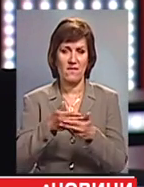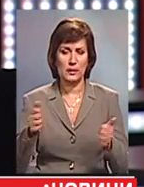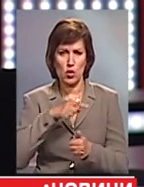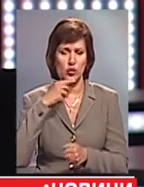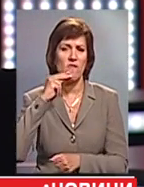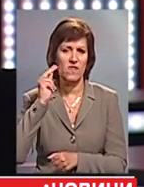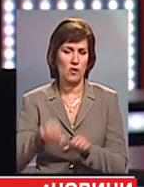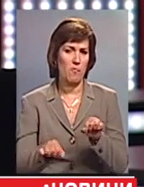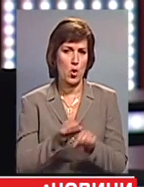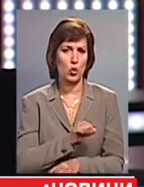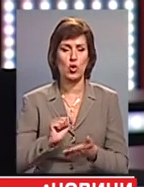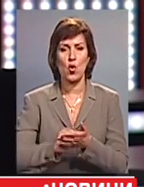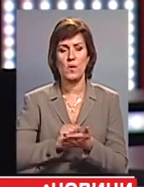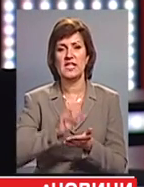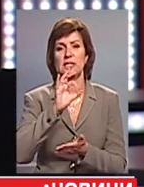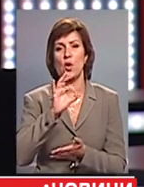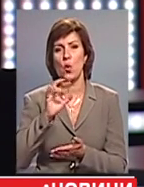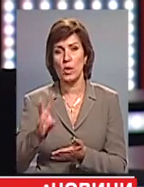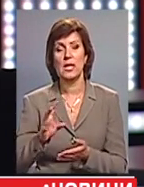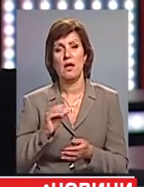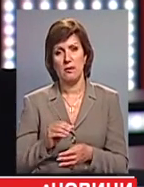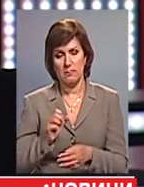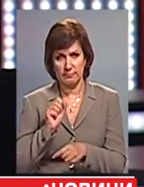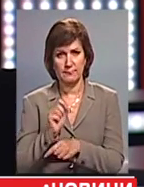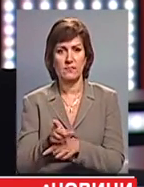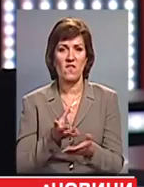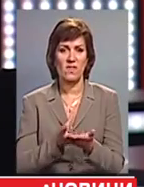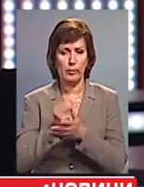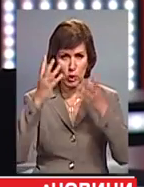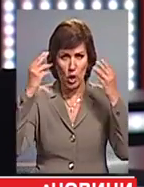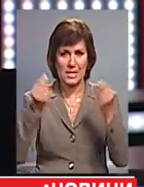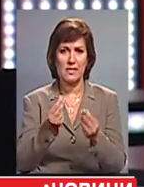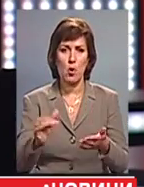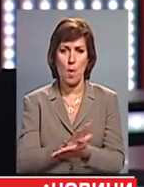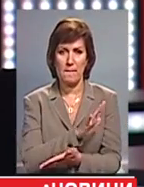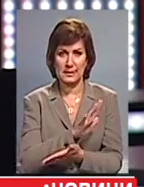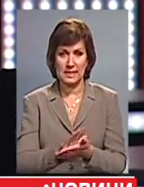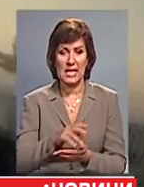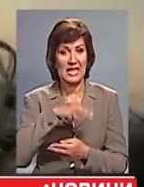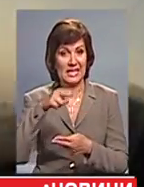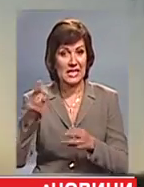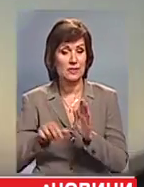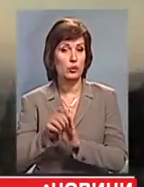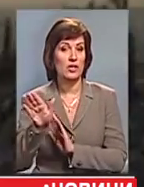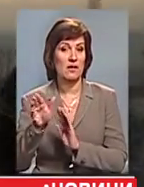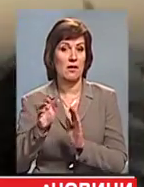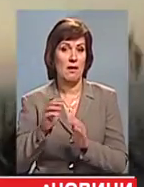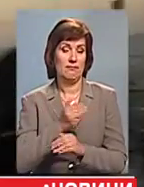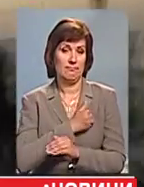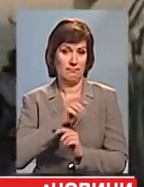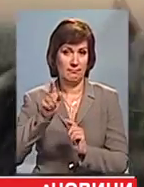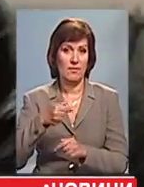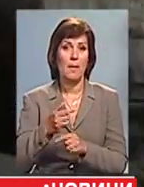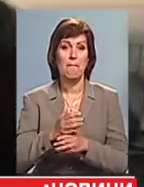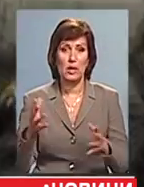Росію винною у порушенні конвенції ООН і просудила виплатити голландцям компенсацію. Нідерланди спочатку вимагали більшу суму, але